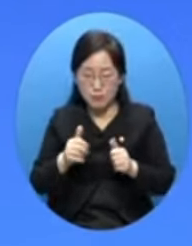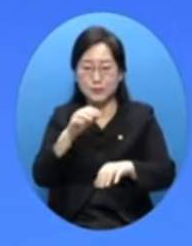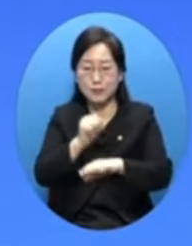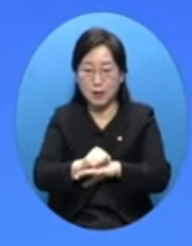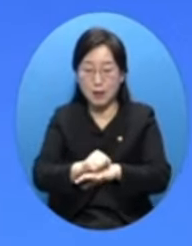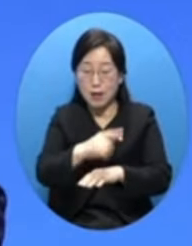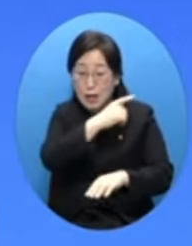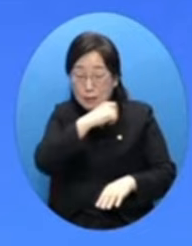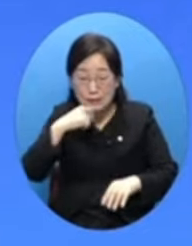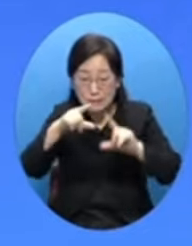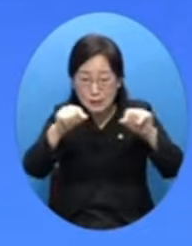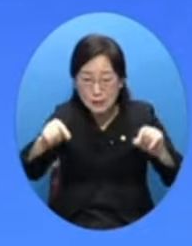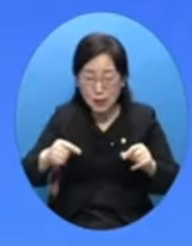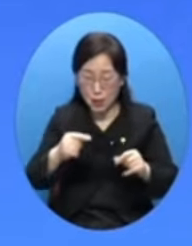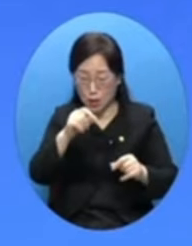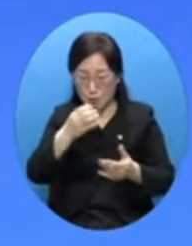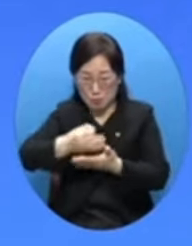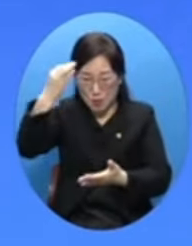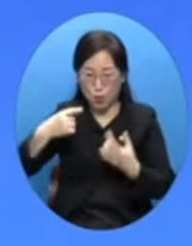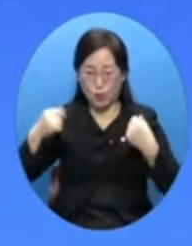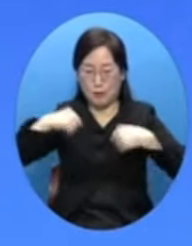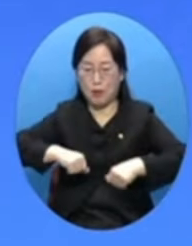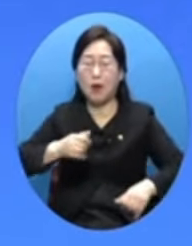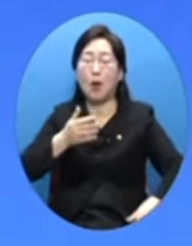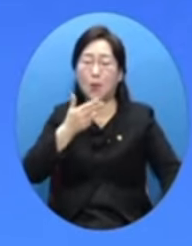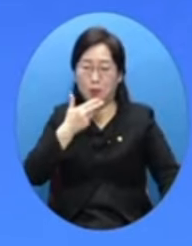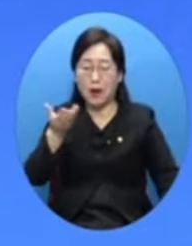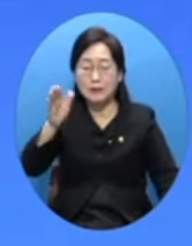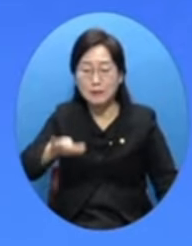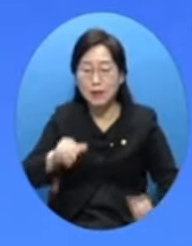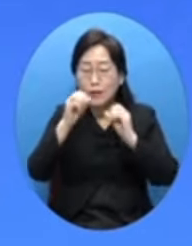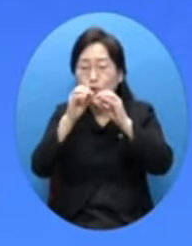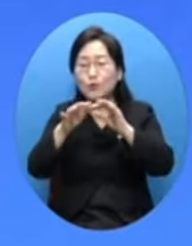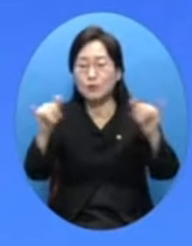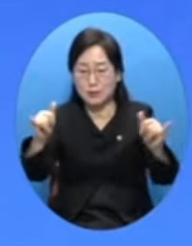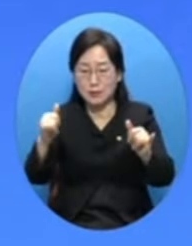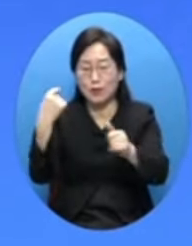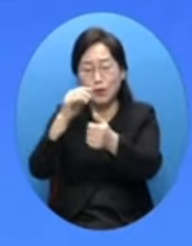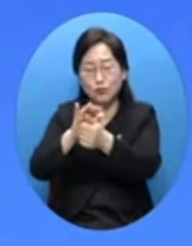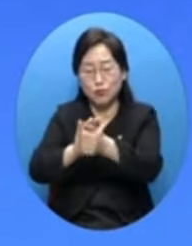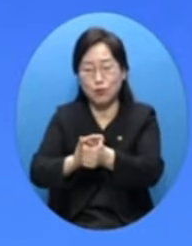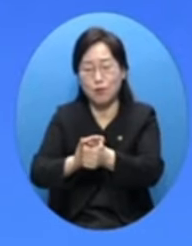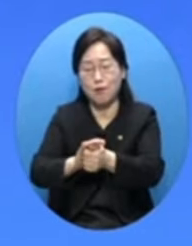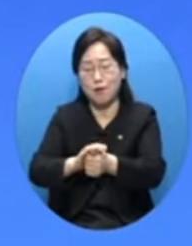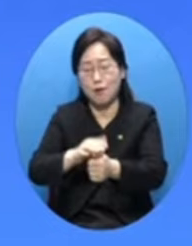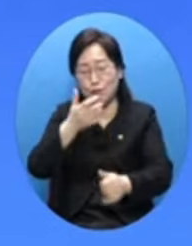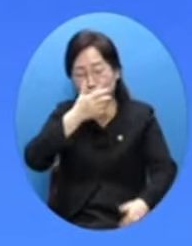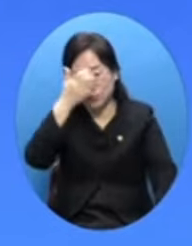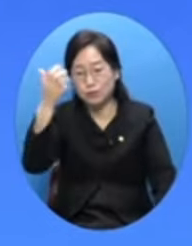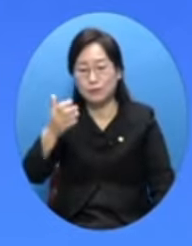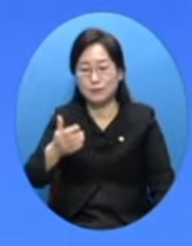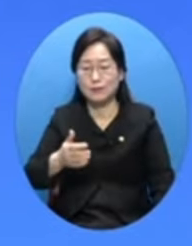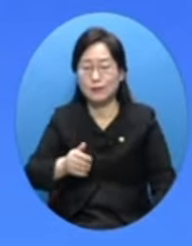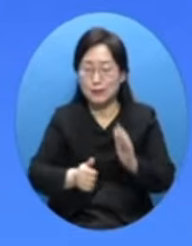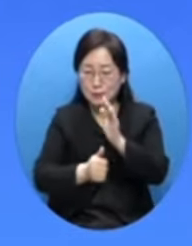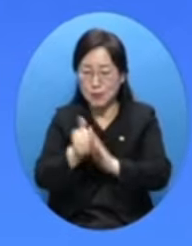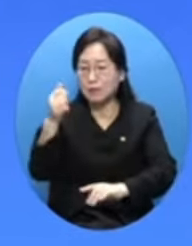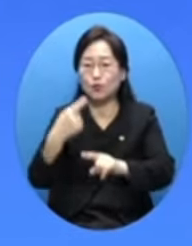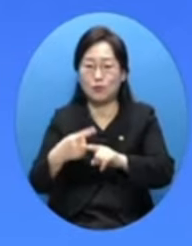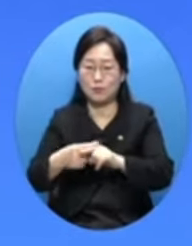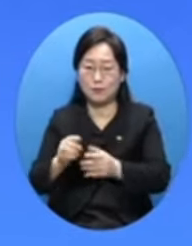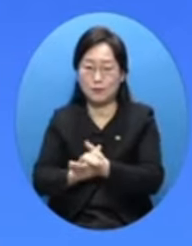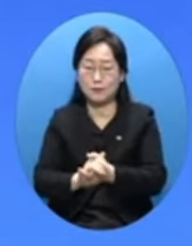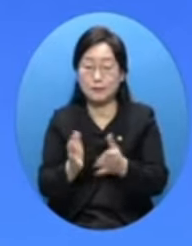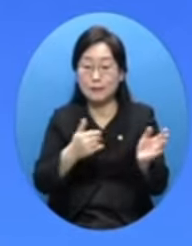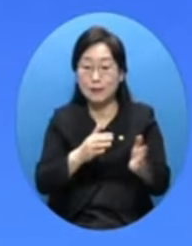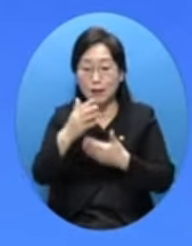맛있는 반찬 좋 옷을 못 입어도 선교사를 후원하는 것이 유일한 삶의 꿈이고 희망이었습니다 그런데 하나님께서 그에게 놀라운